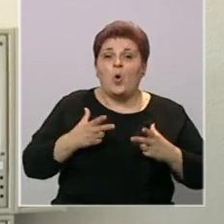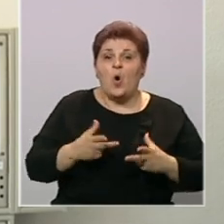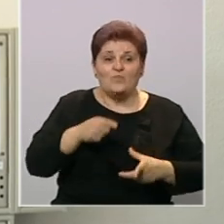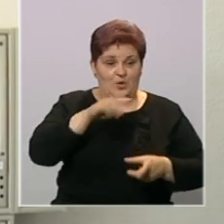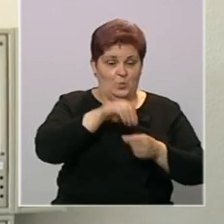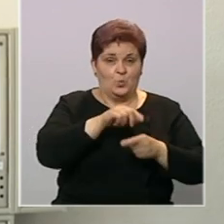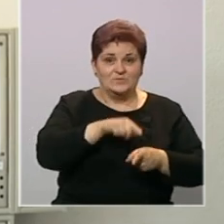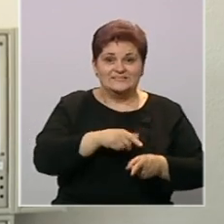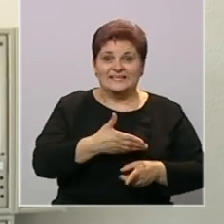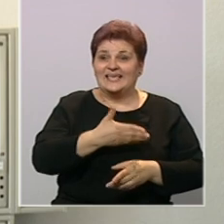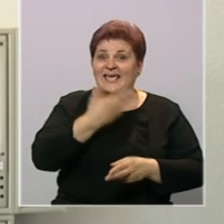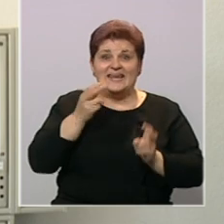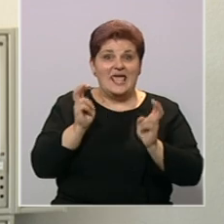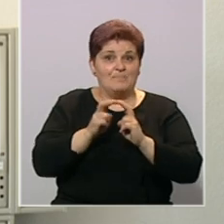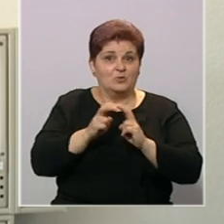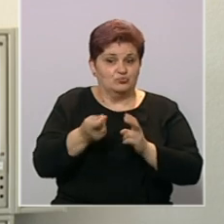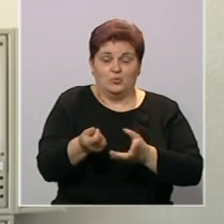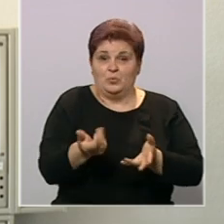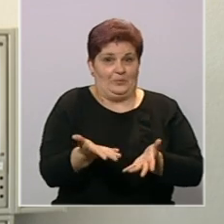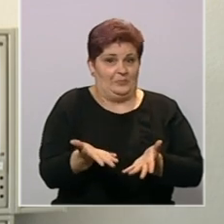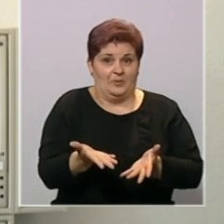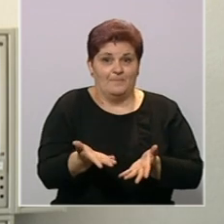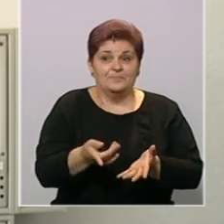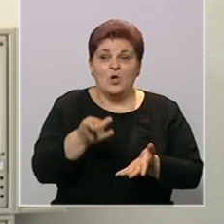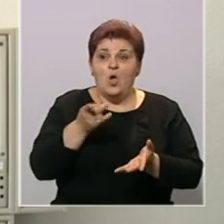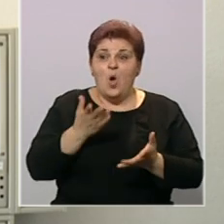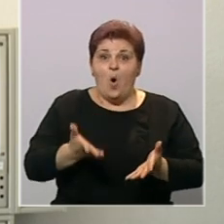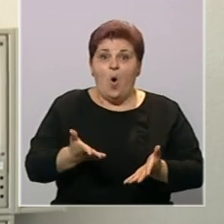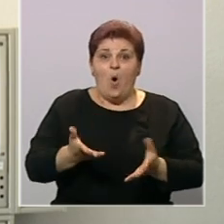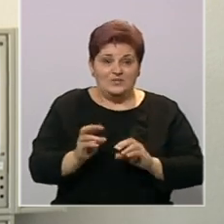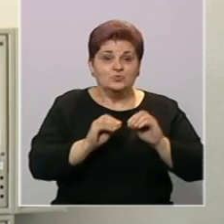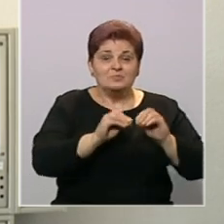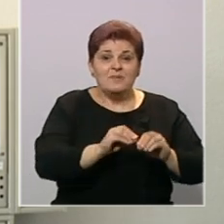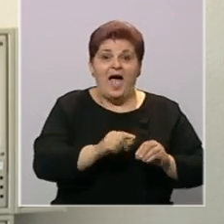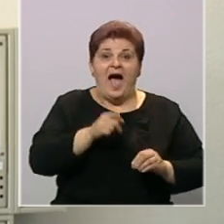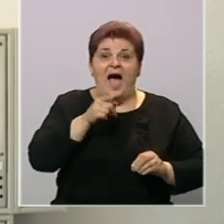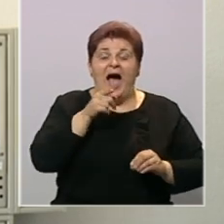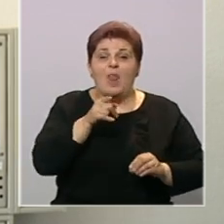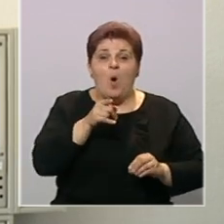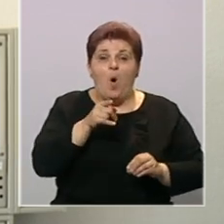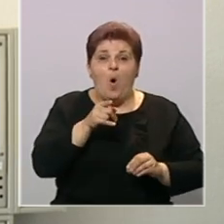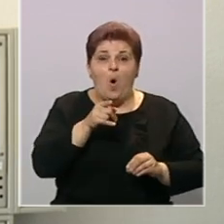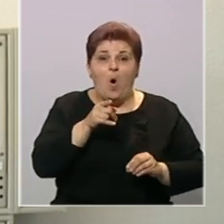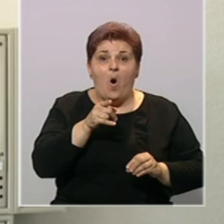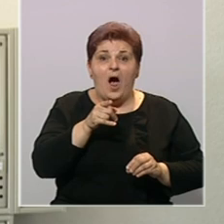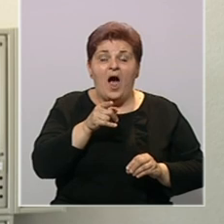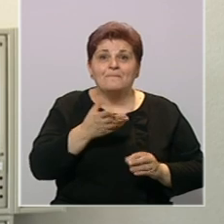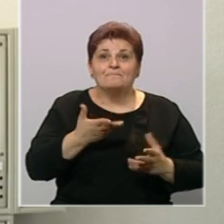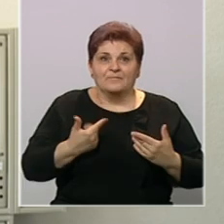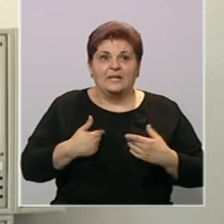jedinicama nemaju ni za struje da plate, oni su stambeno zbrinuti, ali oni nisu,